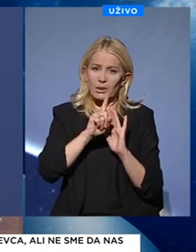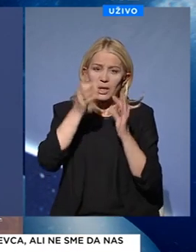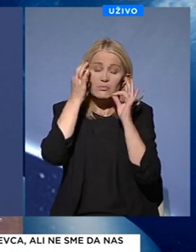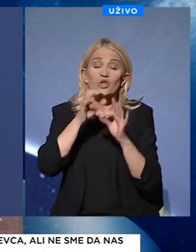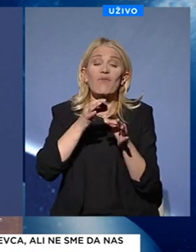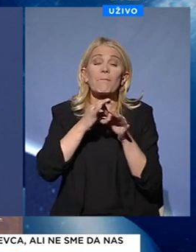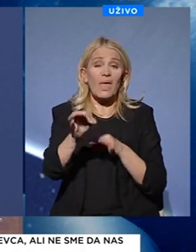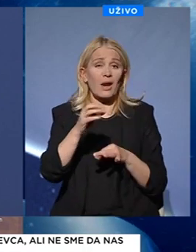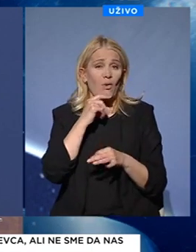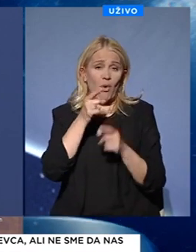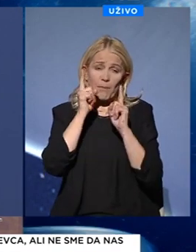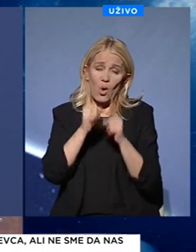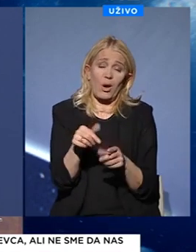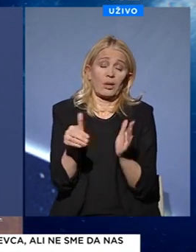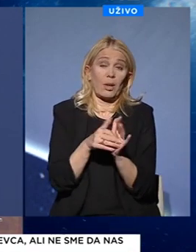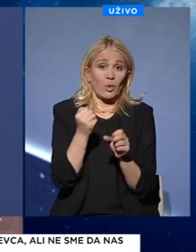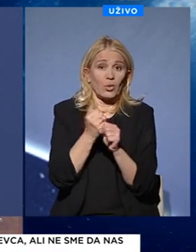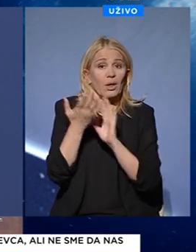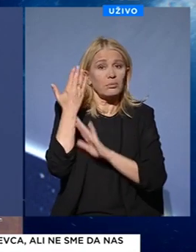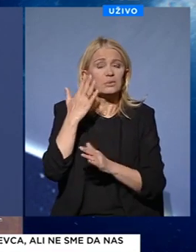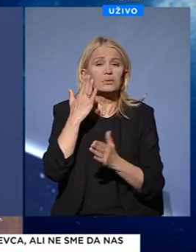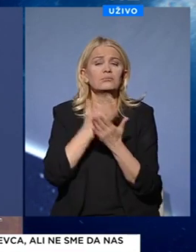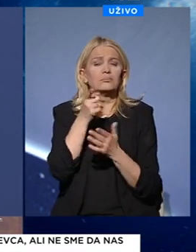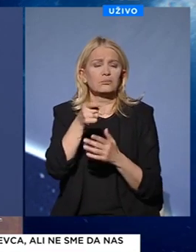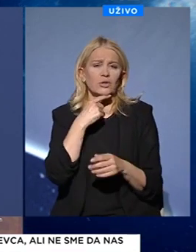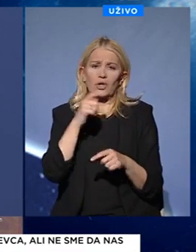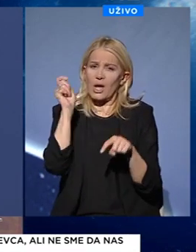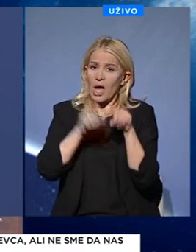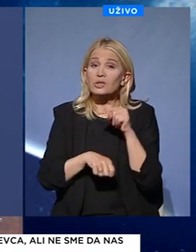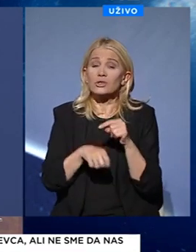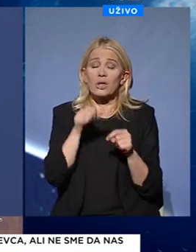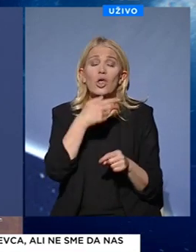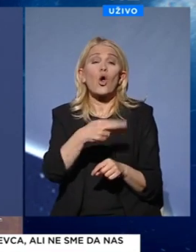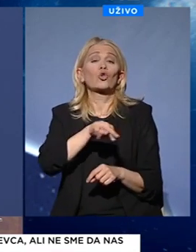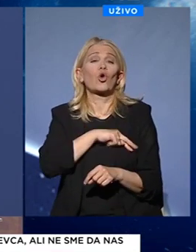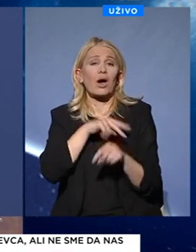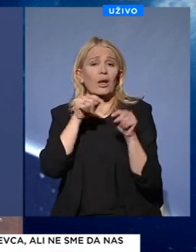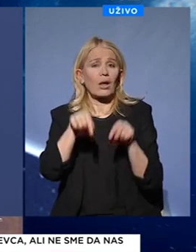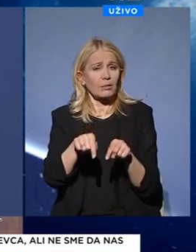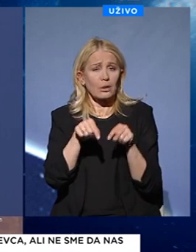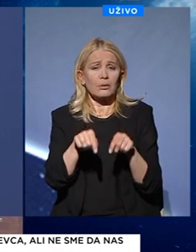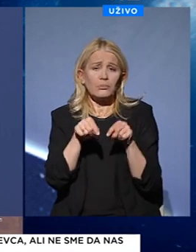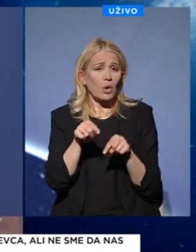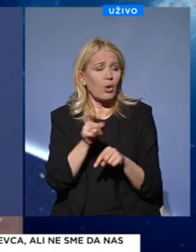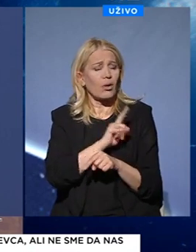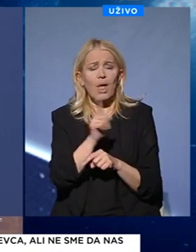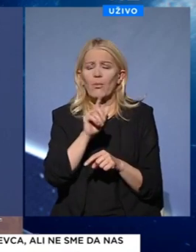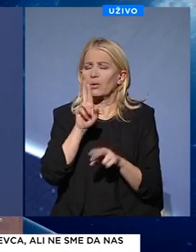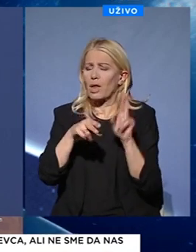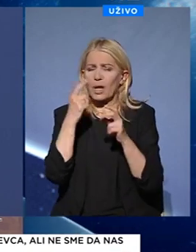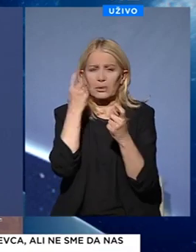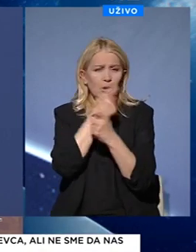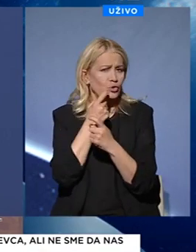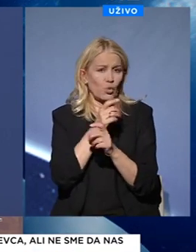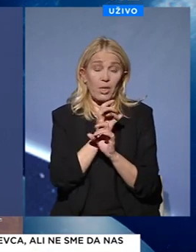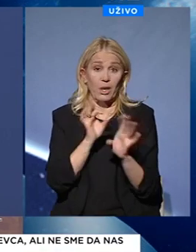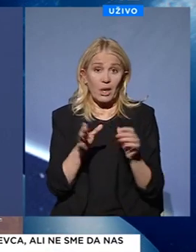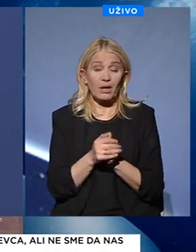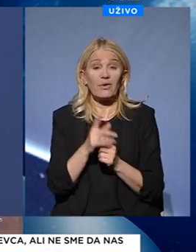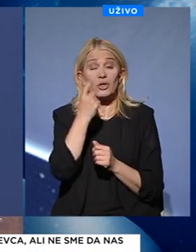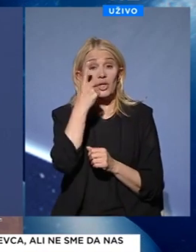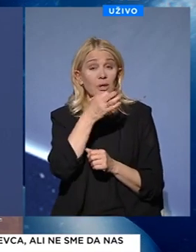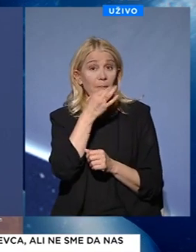koje su bile neophodne, snositi, biti procesuiran i odgovarati. To nemojte imati nikakve sumnje. Još